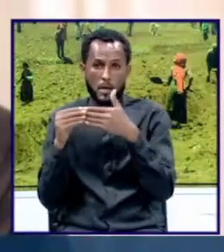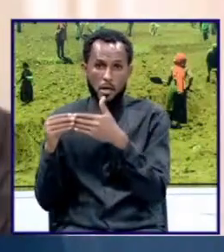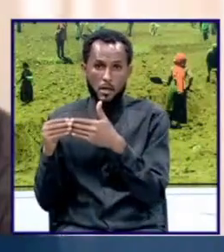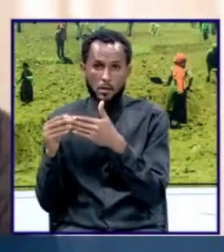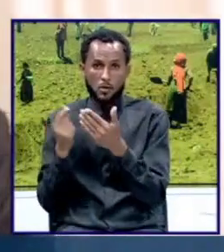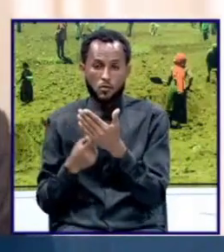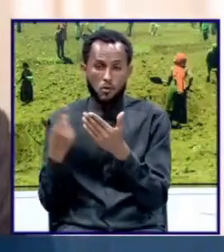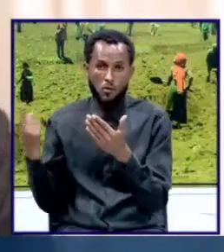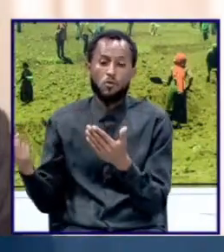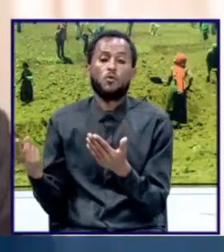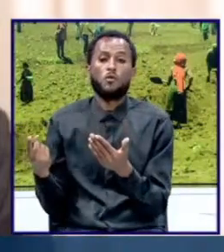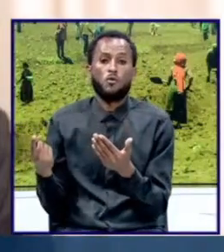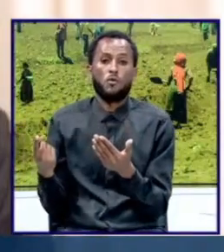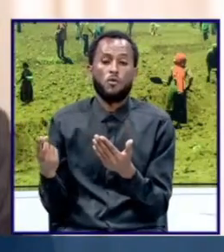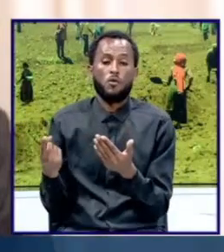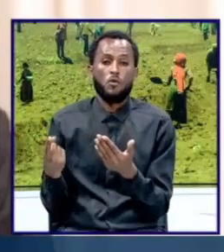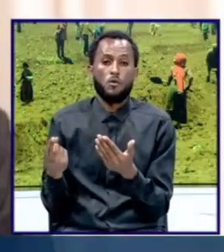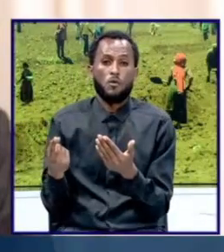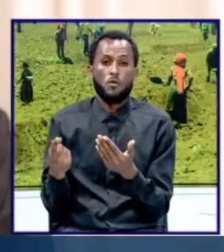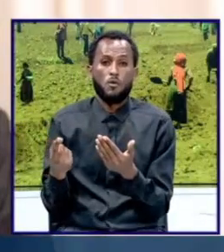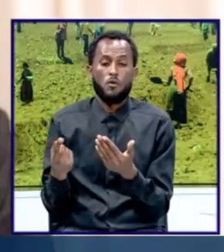ንዕኡ